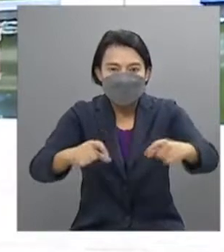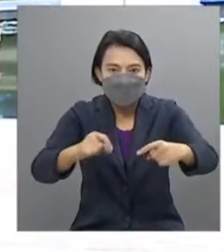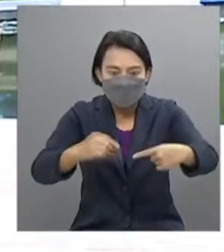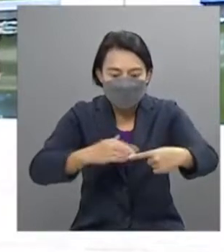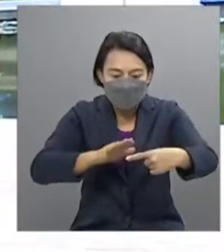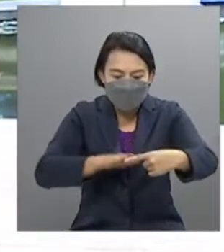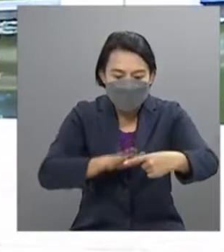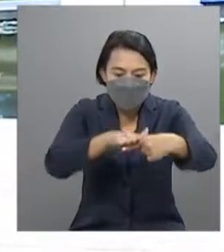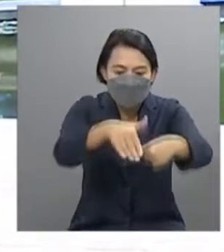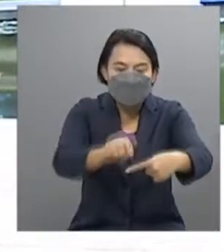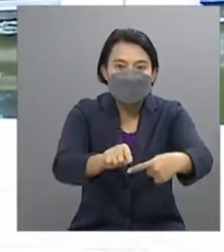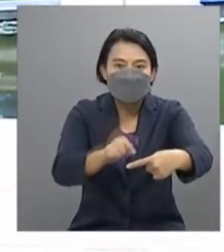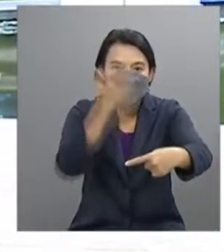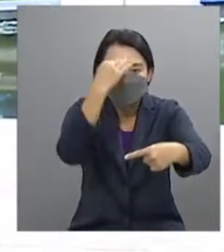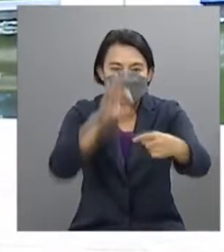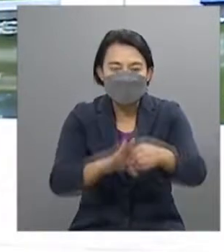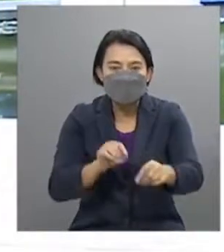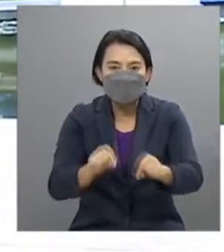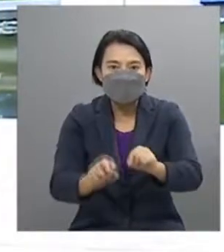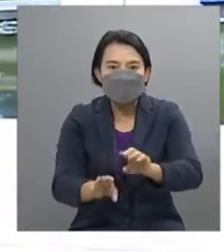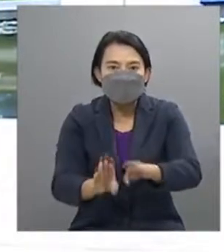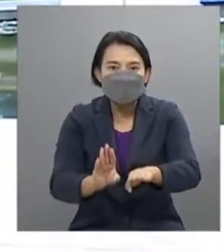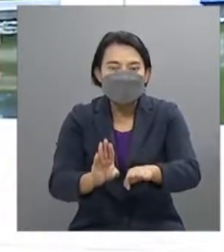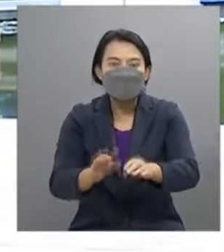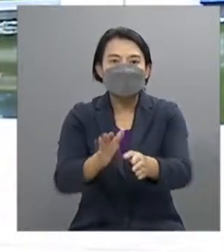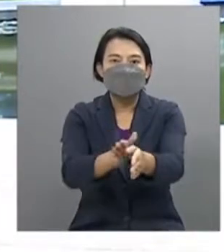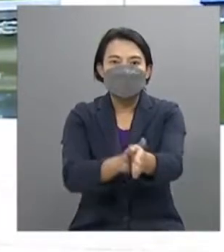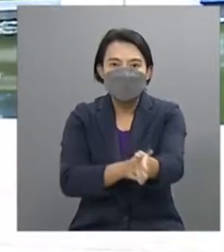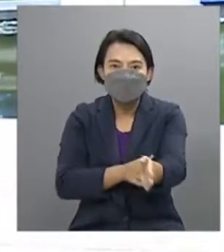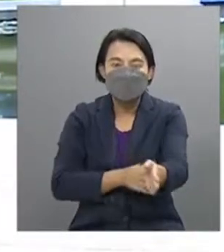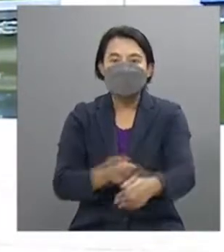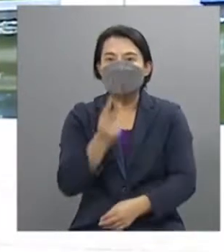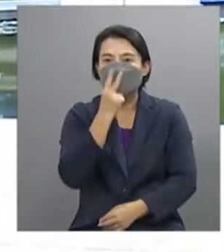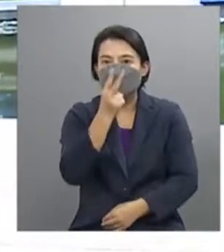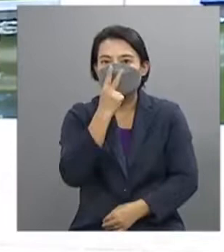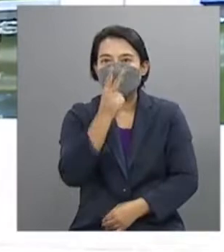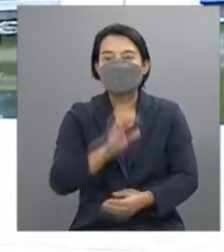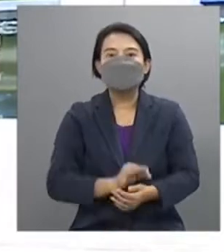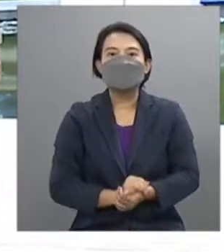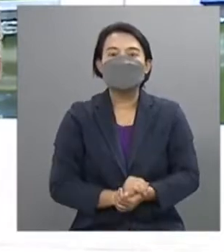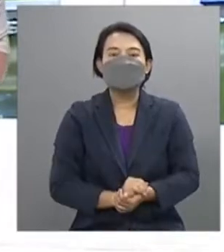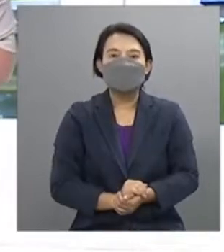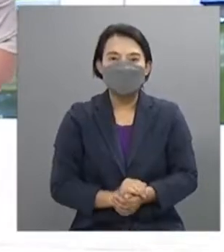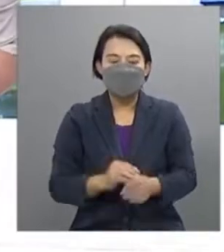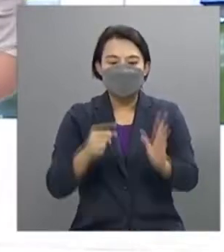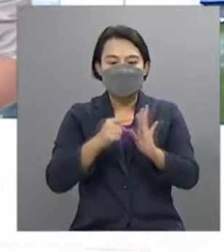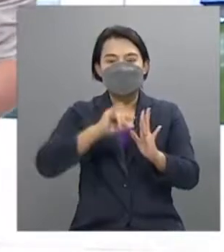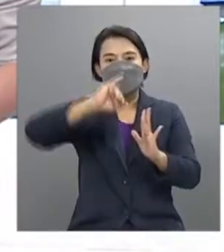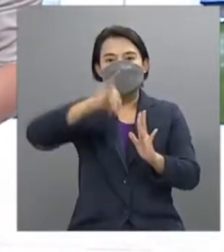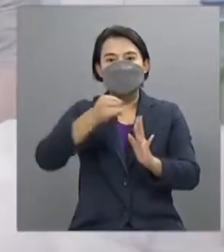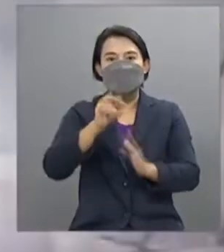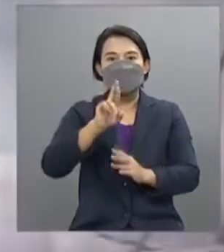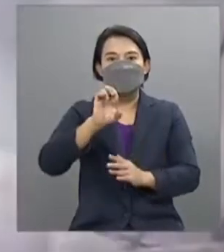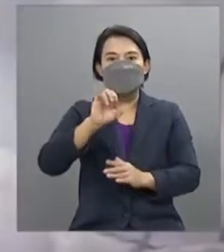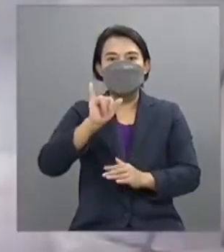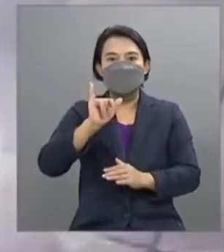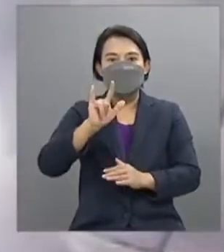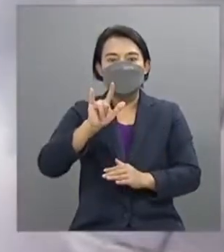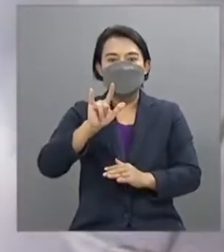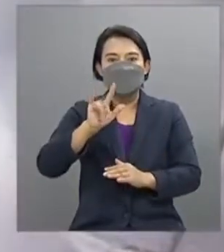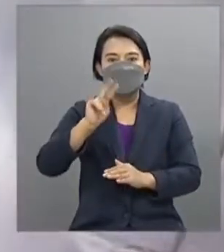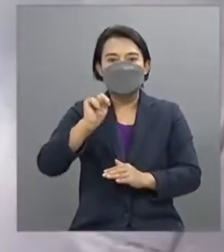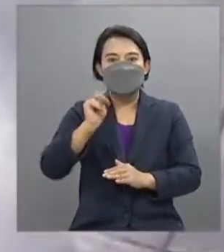หมคะจุดนี้เช่นเดียวกันค่ะไปกันที่เจริญนคร14กรุงเทพมหานครนี่เองค่ะ